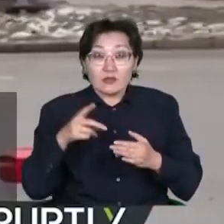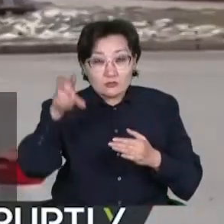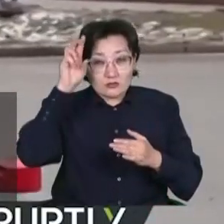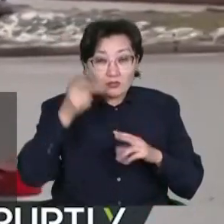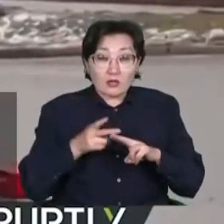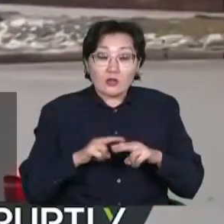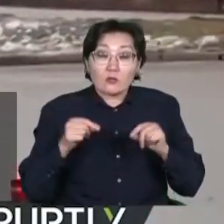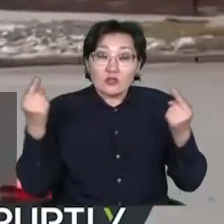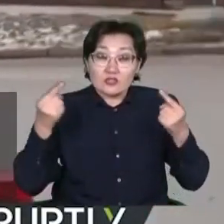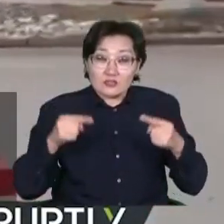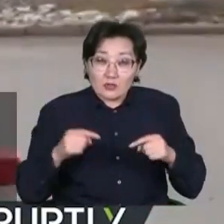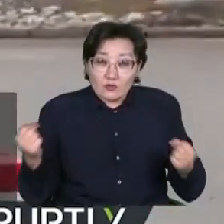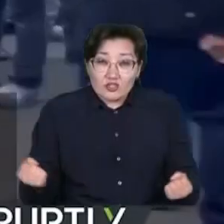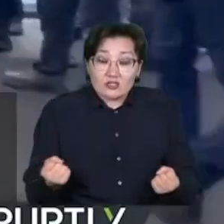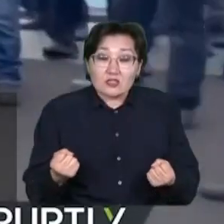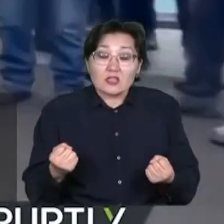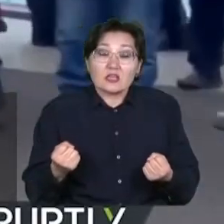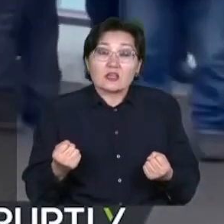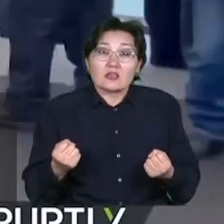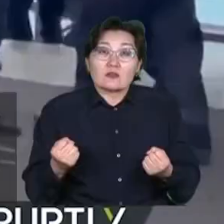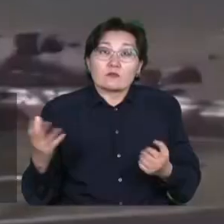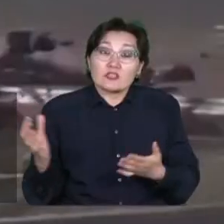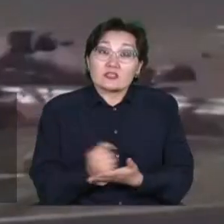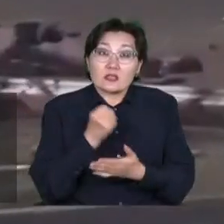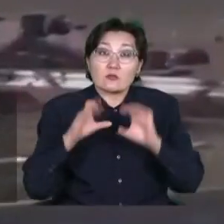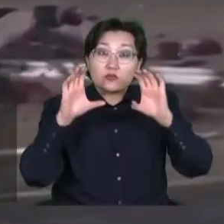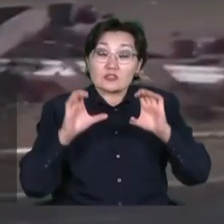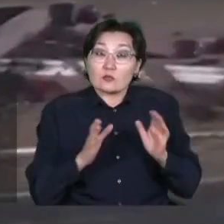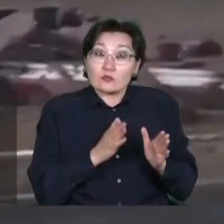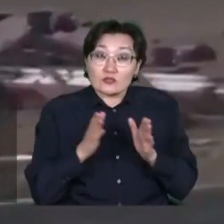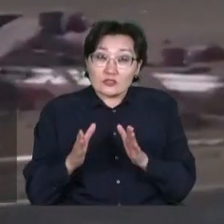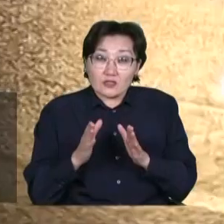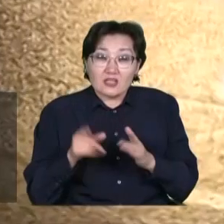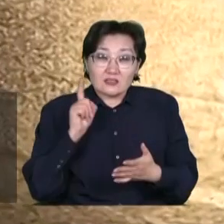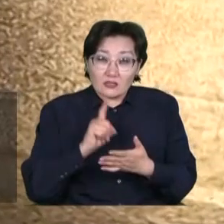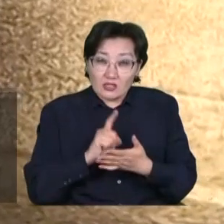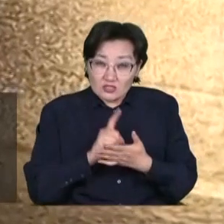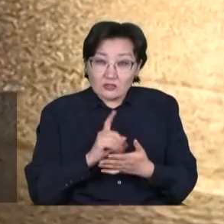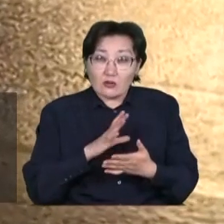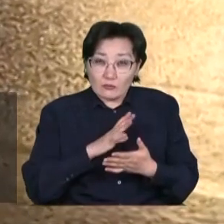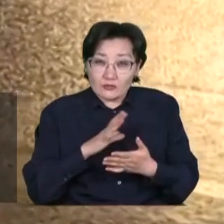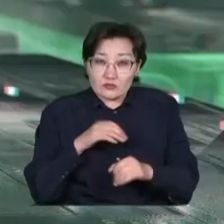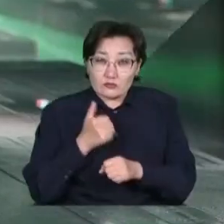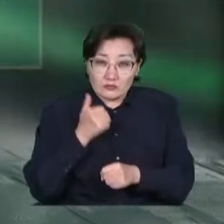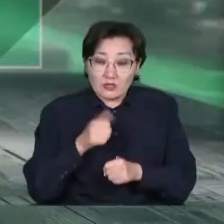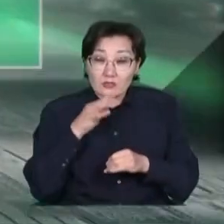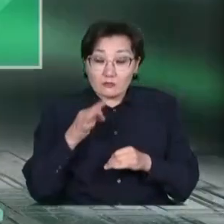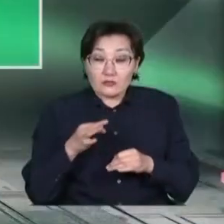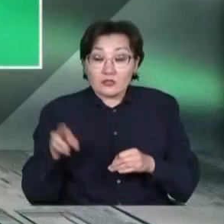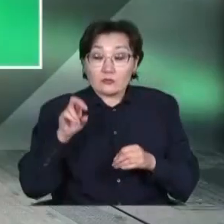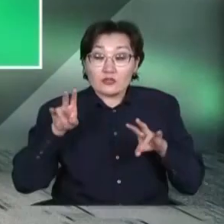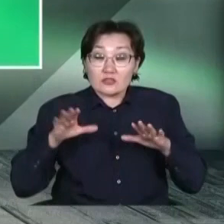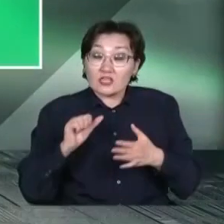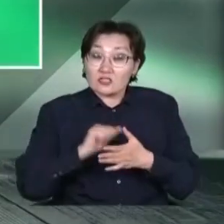бұл дағдарысты еңсердік деді президент. Енді заң мен тәртіп үстемдік құру тиістігін алға тартты. Қаңтар